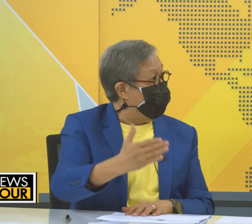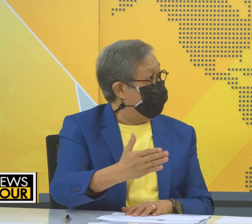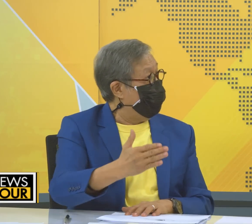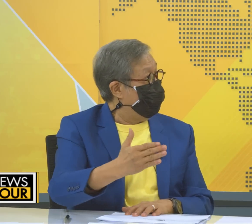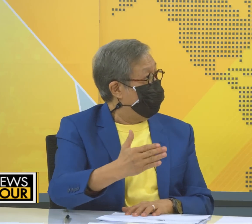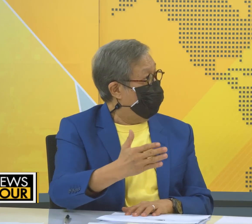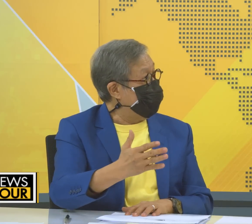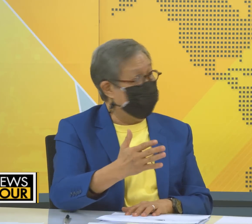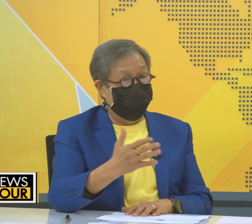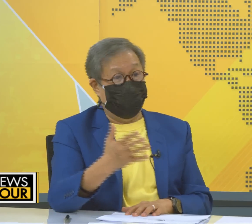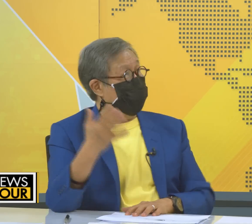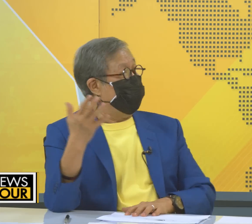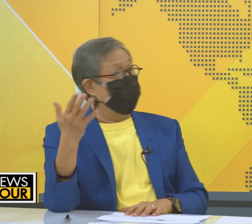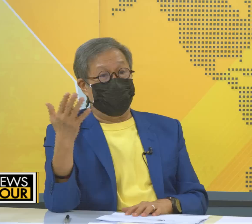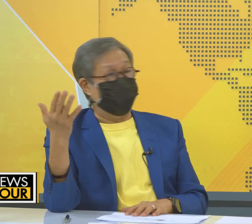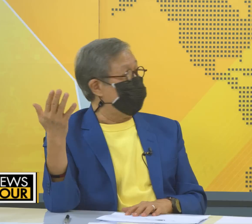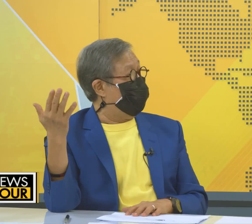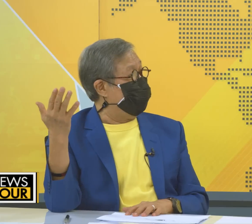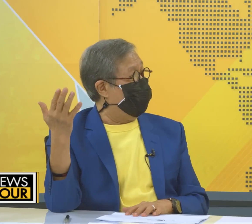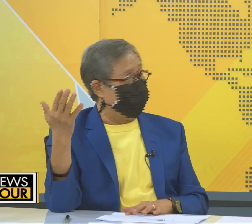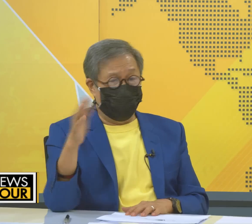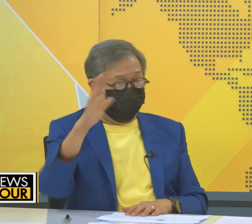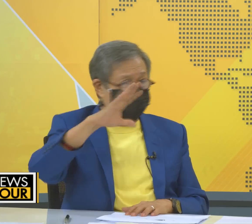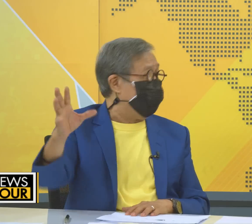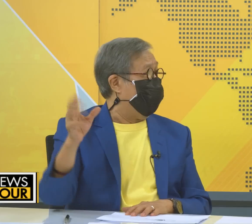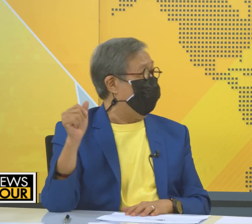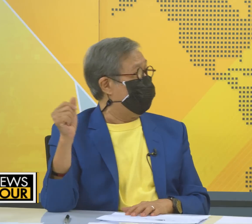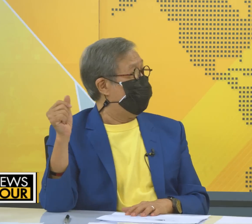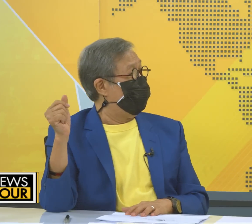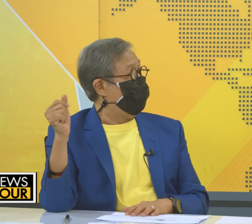คนเพราฉะนั้นไม่จำเป็ตองเปปnasคนเดียว prer Lim